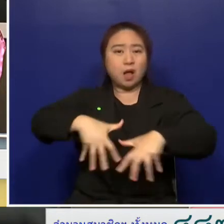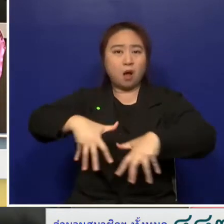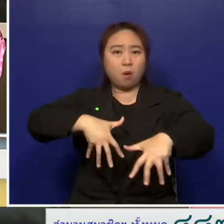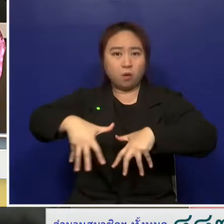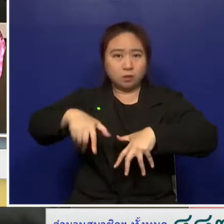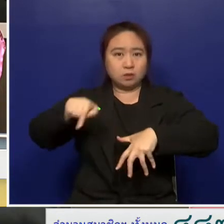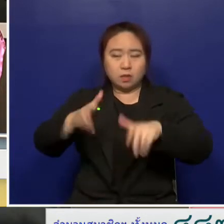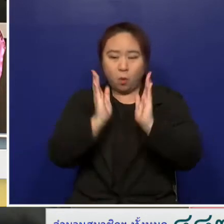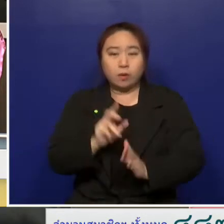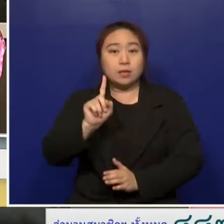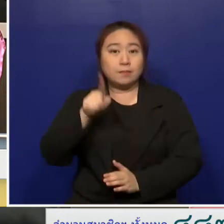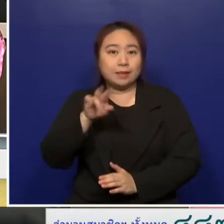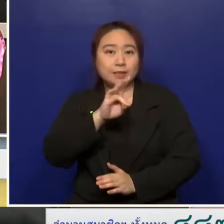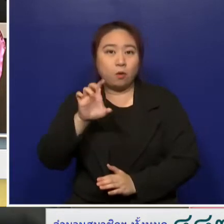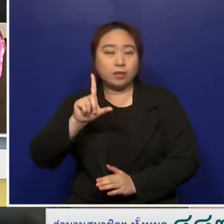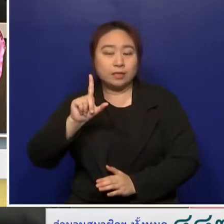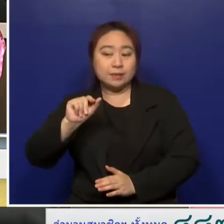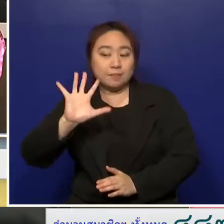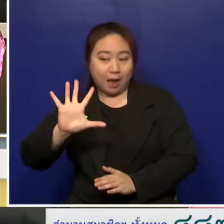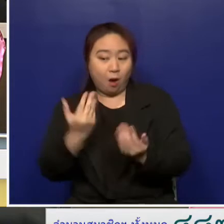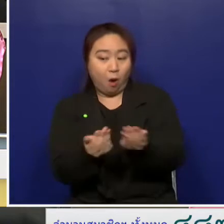1,725 ควรเรือน